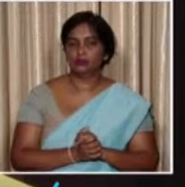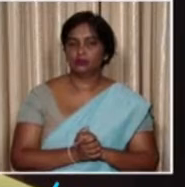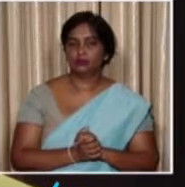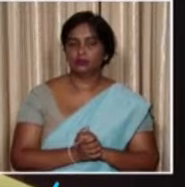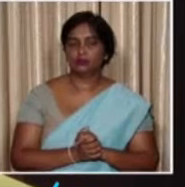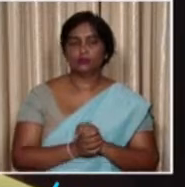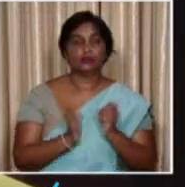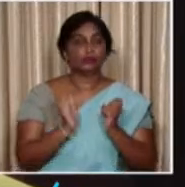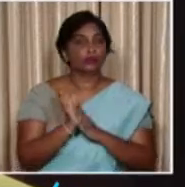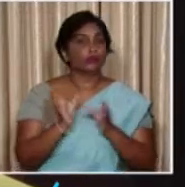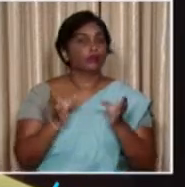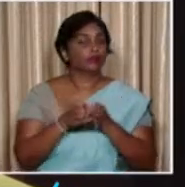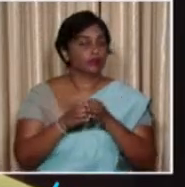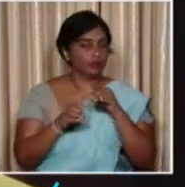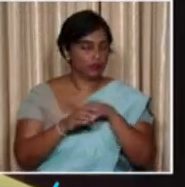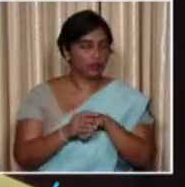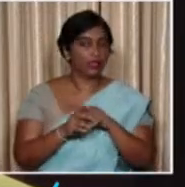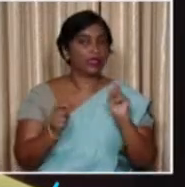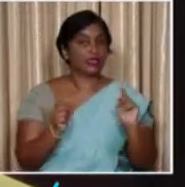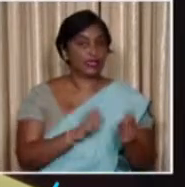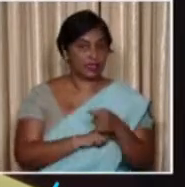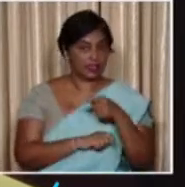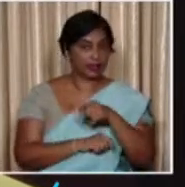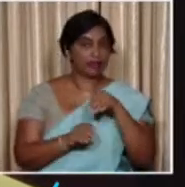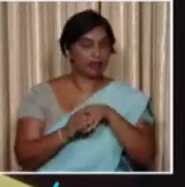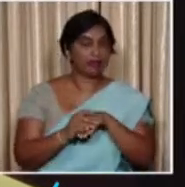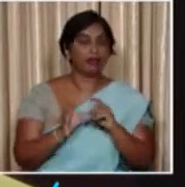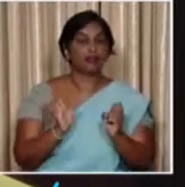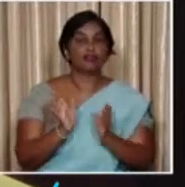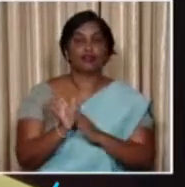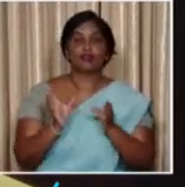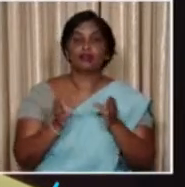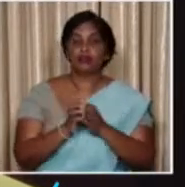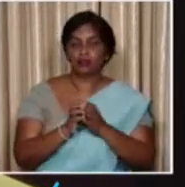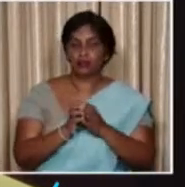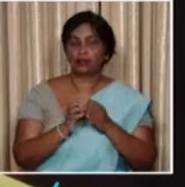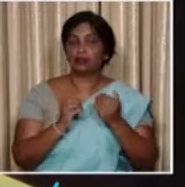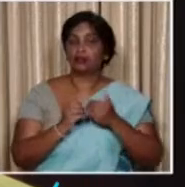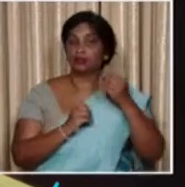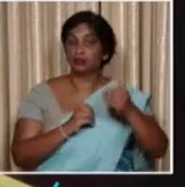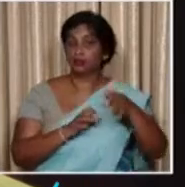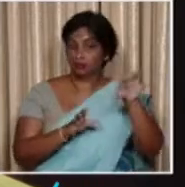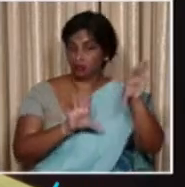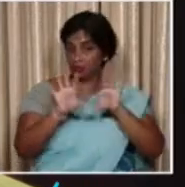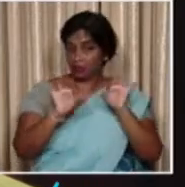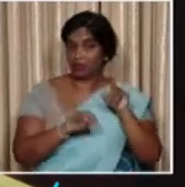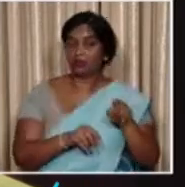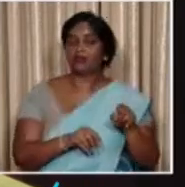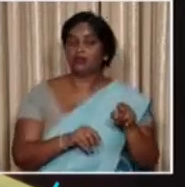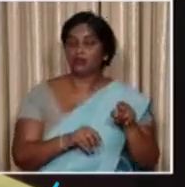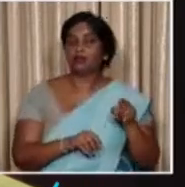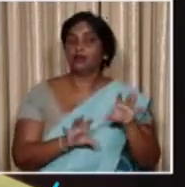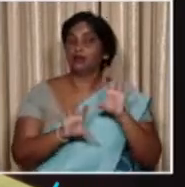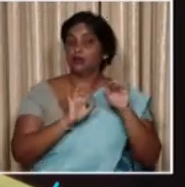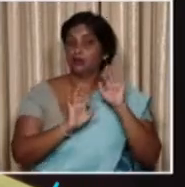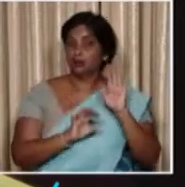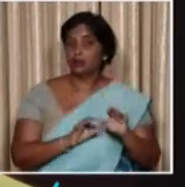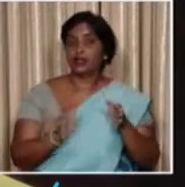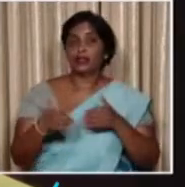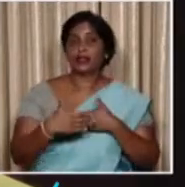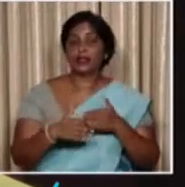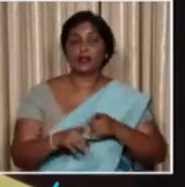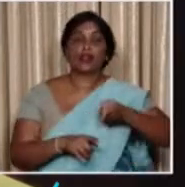ඉන්ටරිම් කමිටි එක, ඒ කියන්නේ ක්‍රිකට් වලට ඉන්ටරිම් කමිටි එක මින් ඉදිරියට දානකොට ඒක දාන්න වෙන්නේ